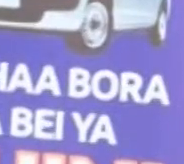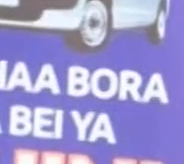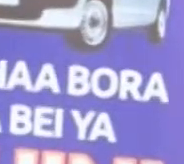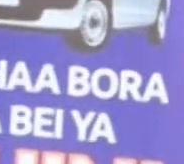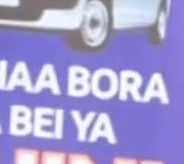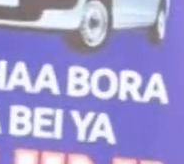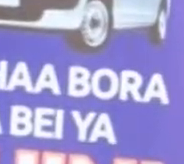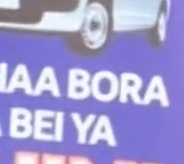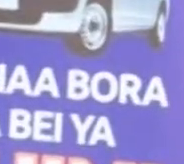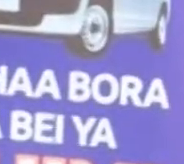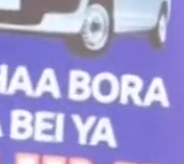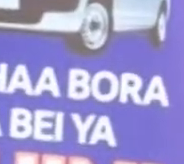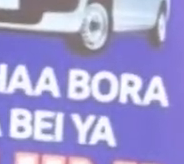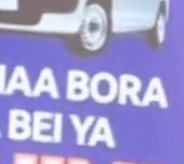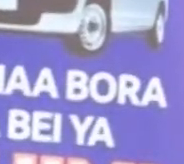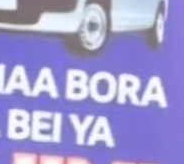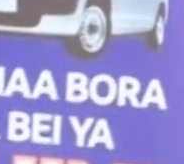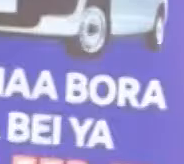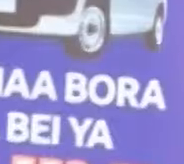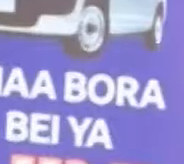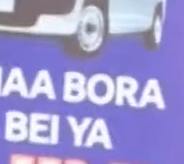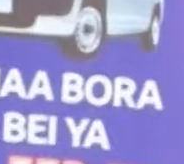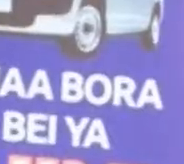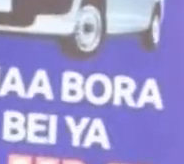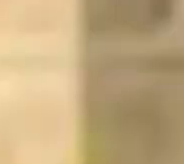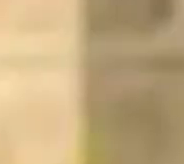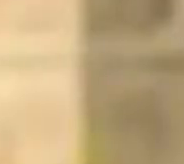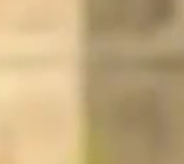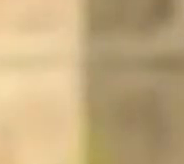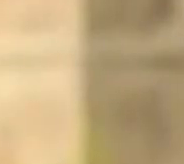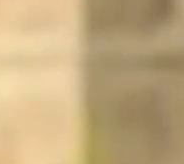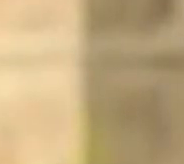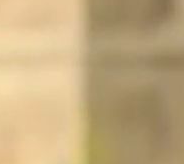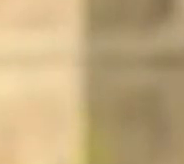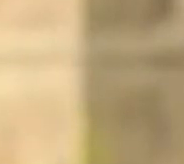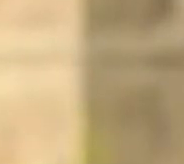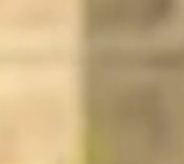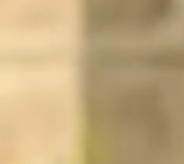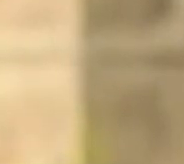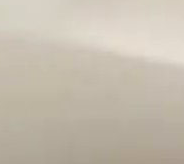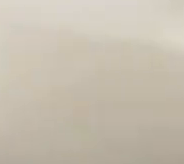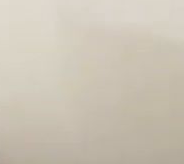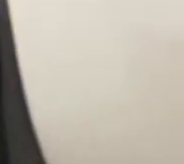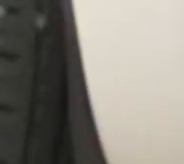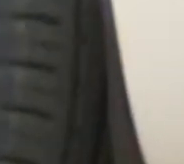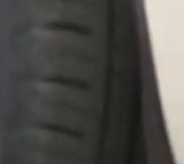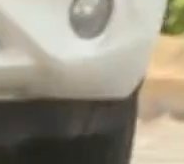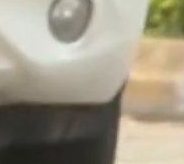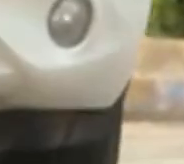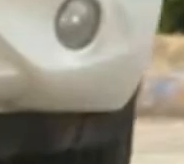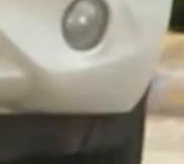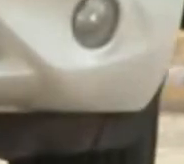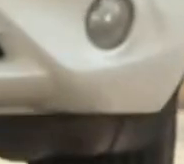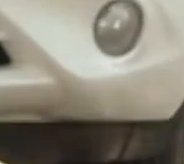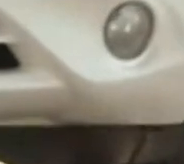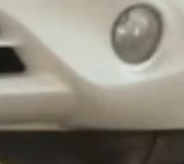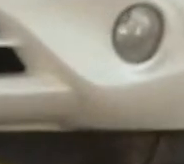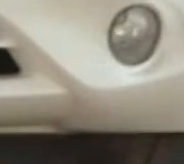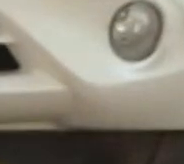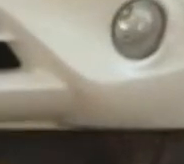Fanya hivi, wete remuka tu chini. Hata watu wanangojea, hey, unasema union. Ah, si ninakuona ndio huyu kucha. Hey,